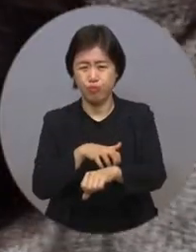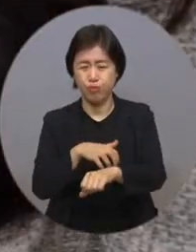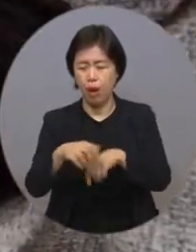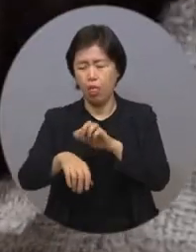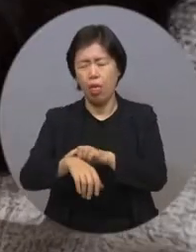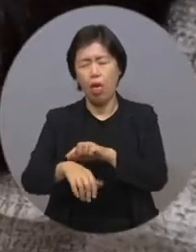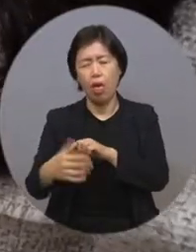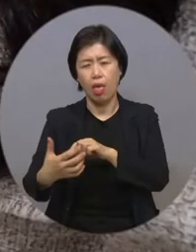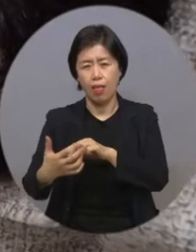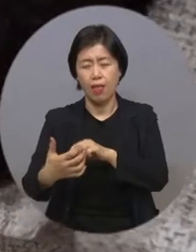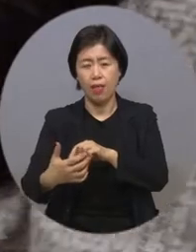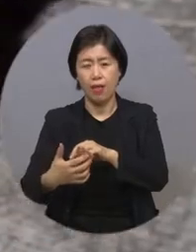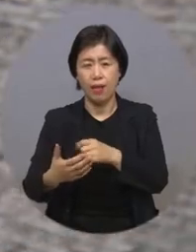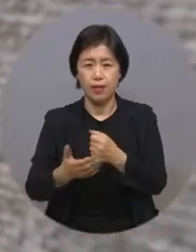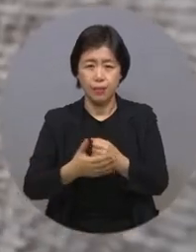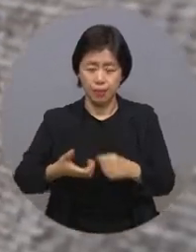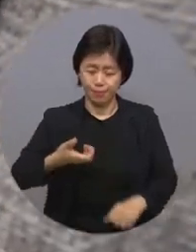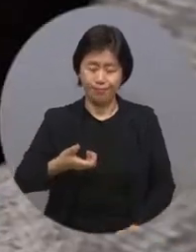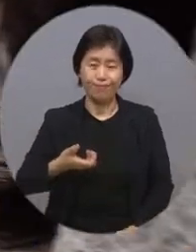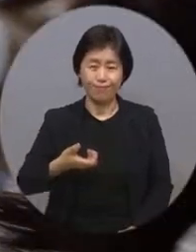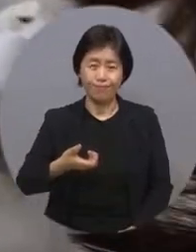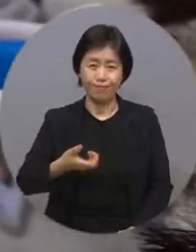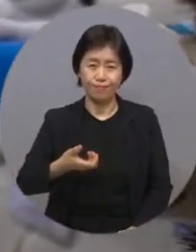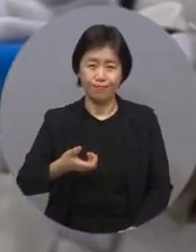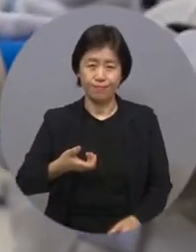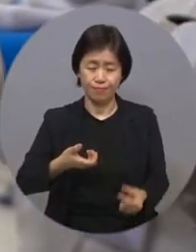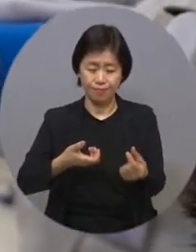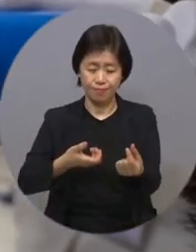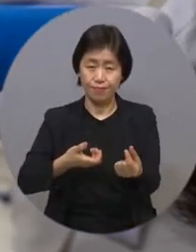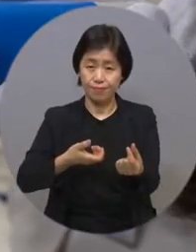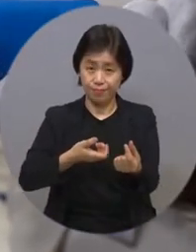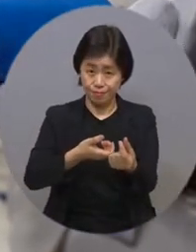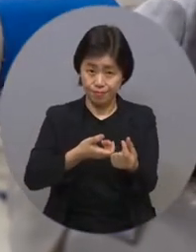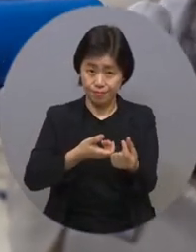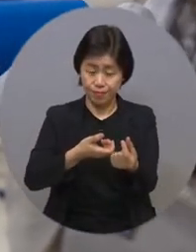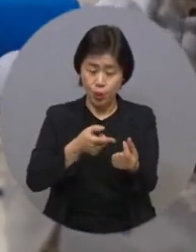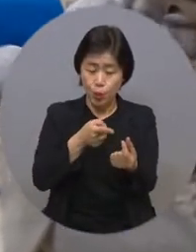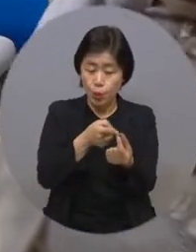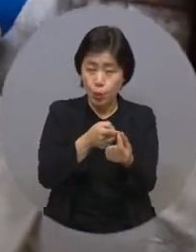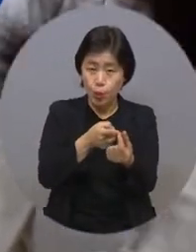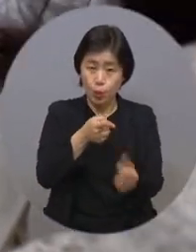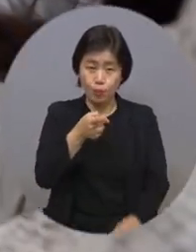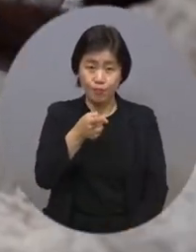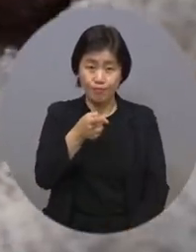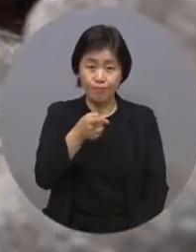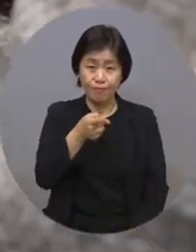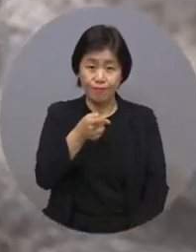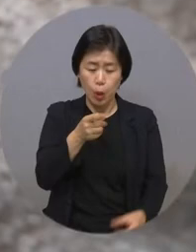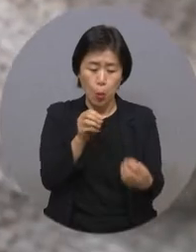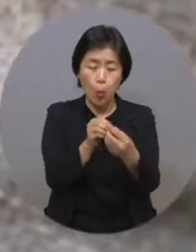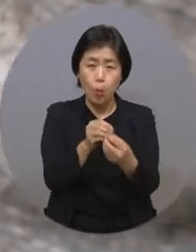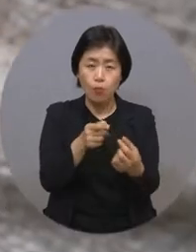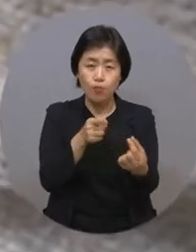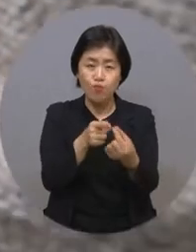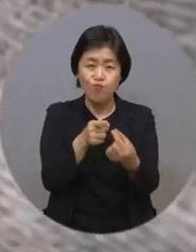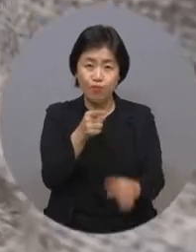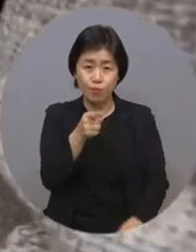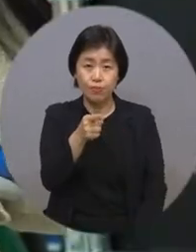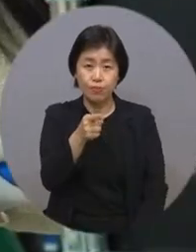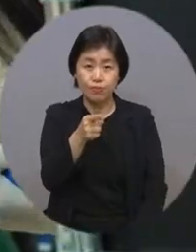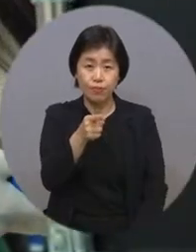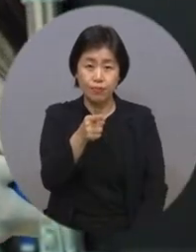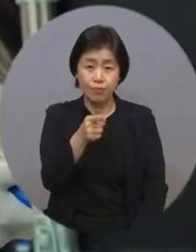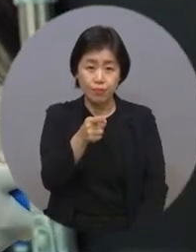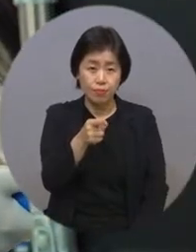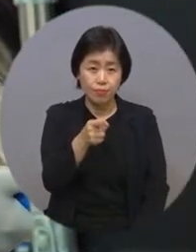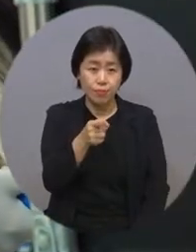손목이 다칠 네. 수 있기 때문에 좀 잘 잡아주시고 그리고 이렇게 하면 이제 자서 네. 있어요. 이렇게 맞춰. 하고 자서